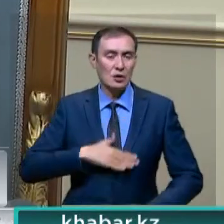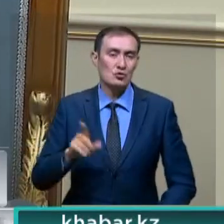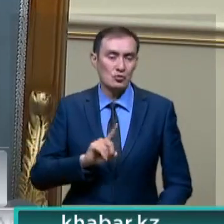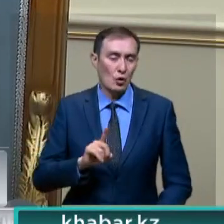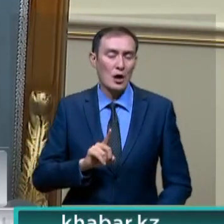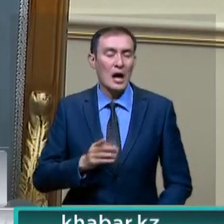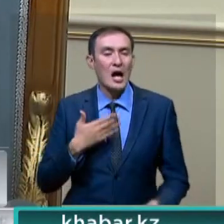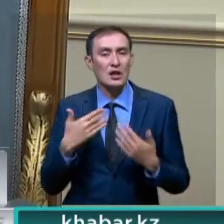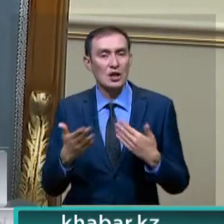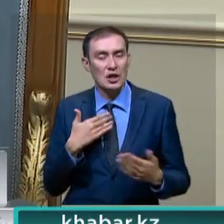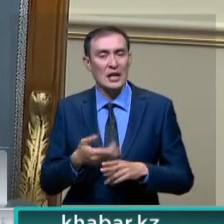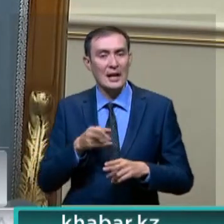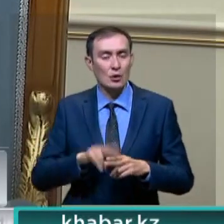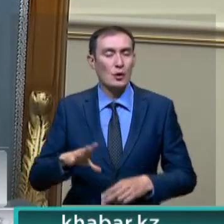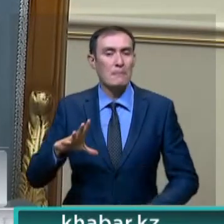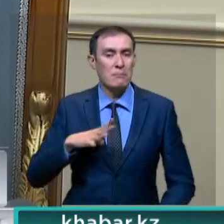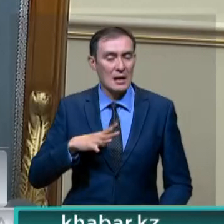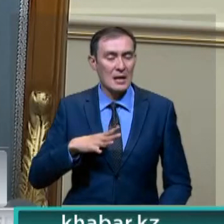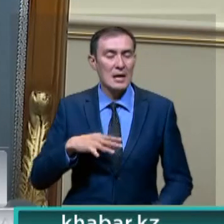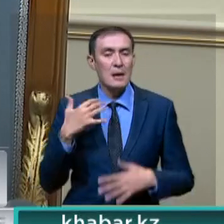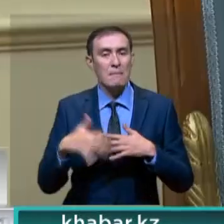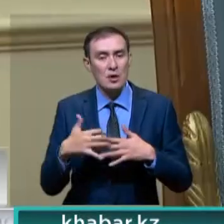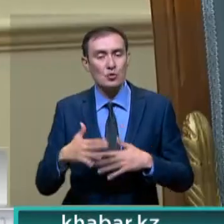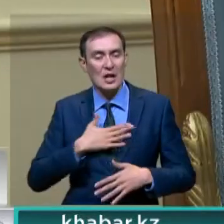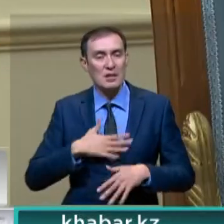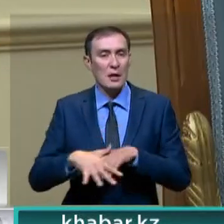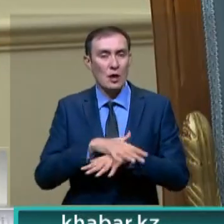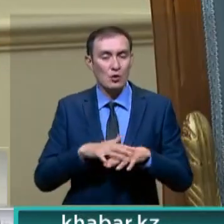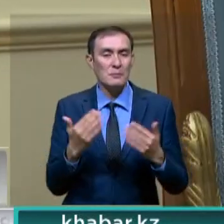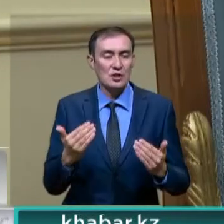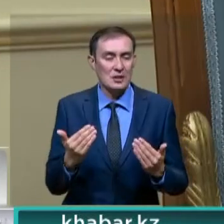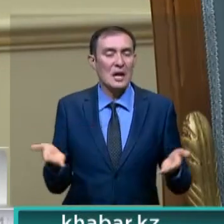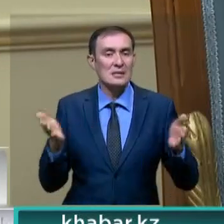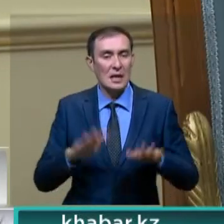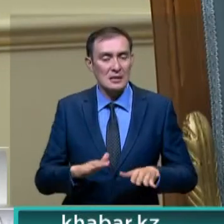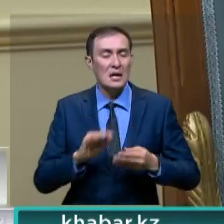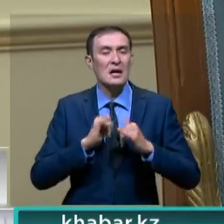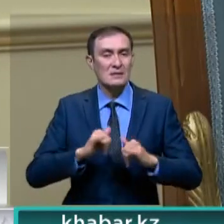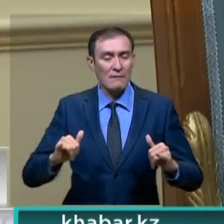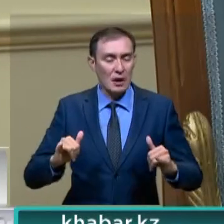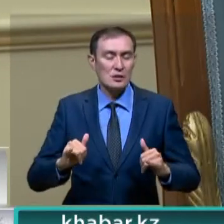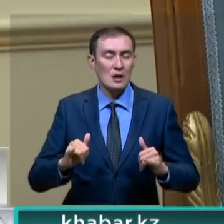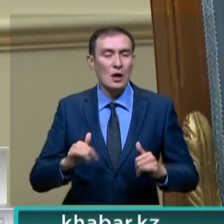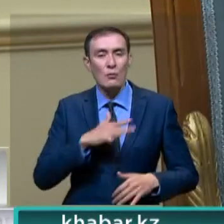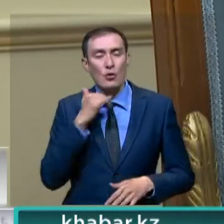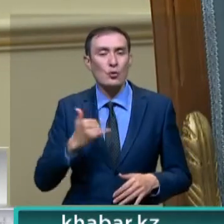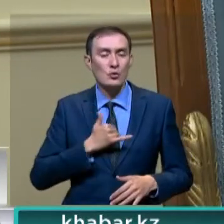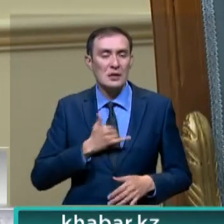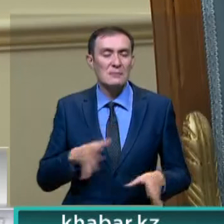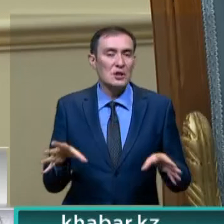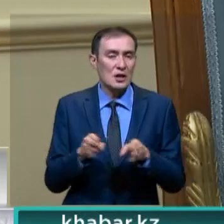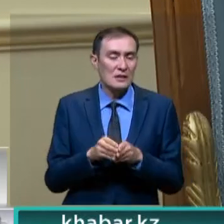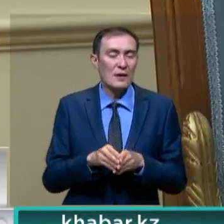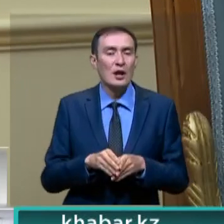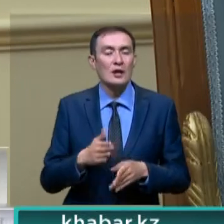те отношения, которые были между нашими народами, они остались, они развиваются. Нас сближает очень многое. Нас